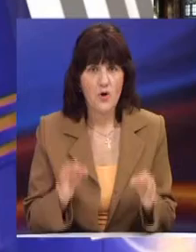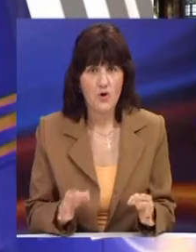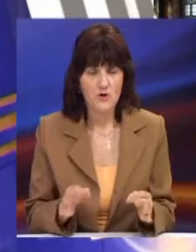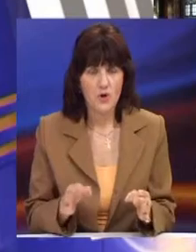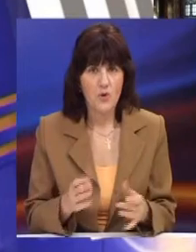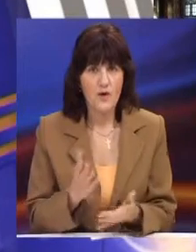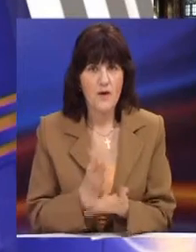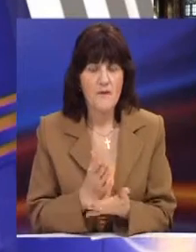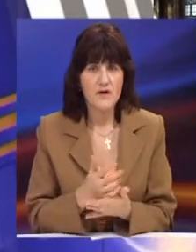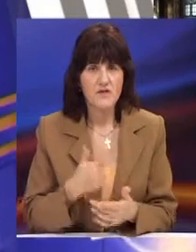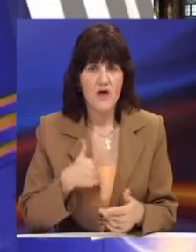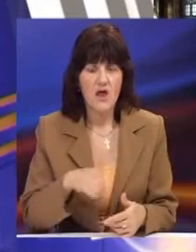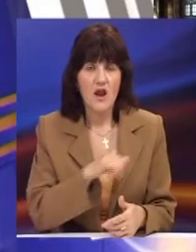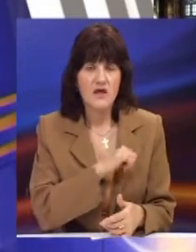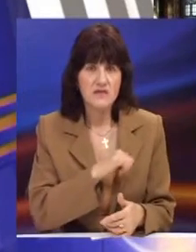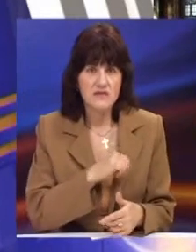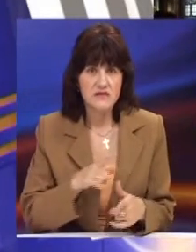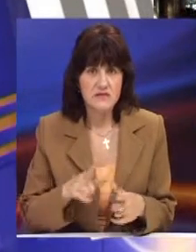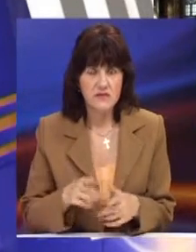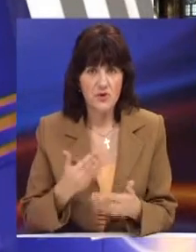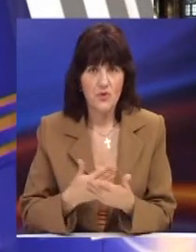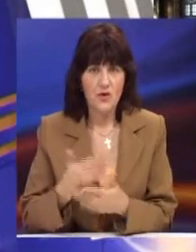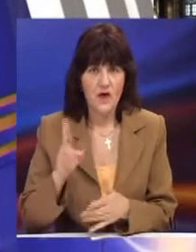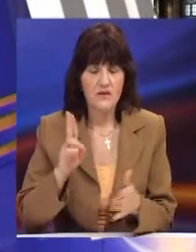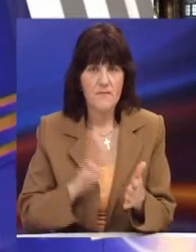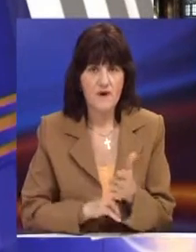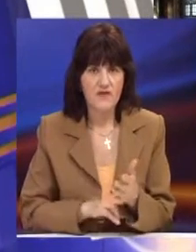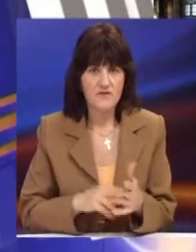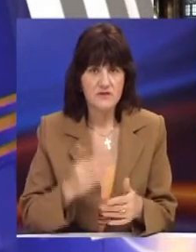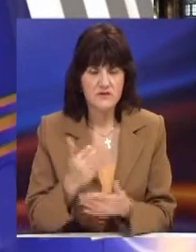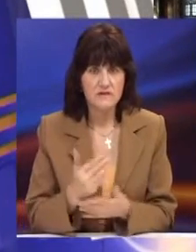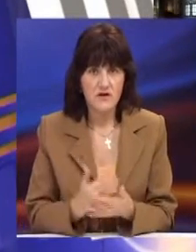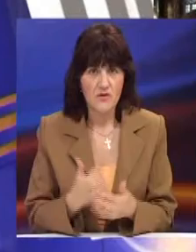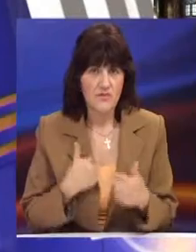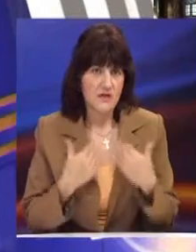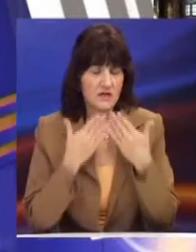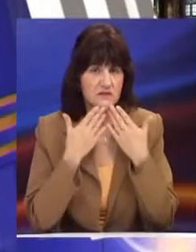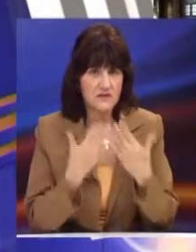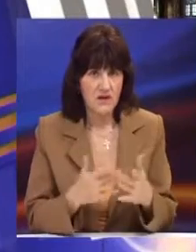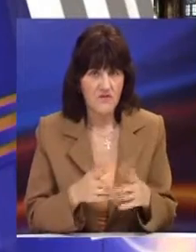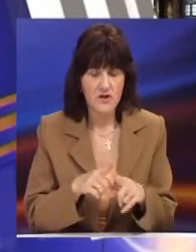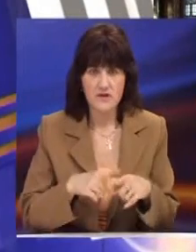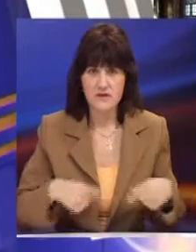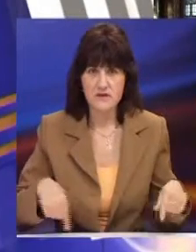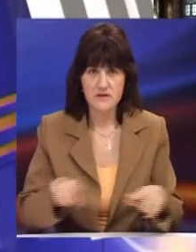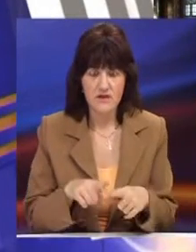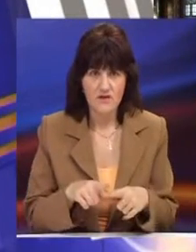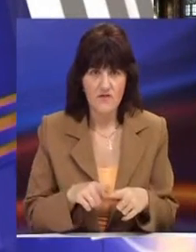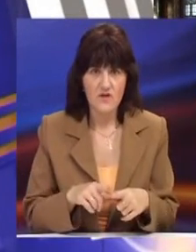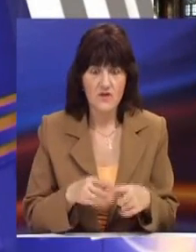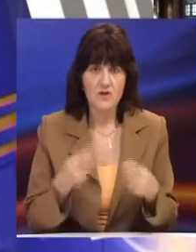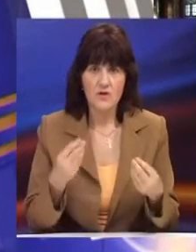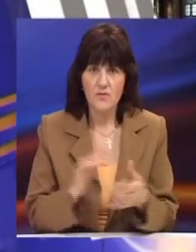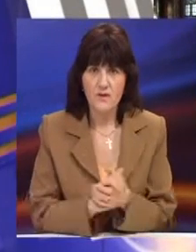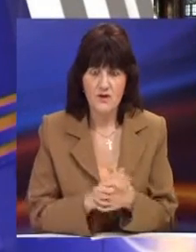osiguramo sprovođenje naših interesa i naših ustavom zagarantovanih prava. Mi se zahvaljujemo naravno Demokratskoj stranci na